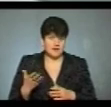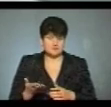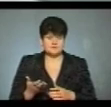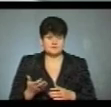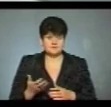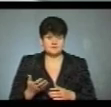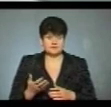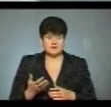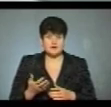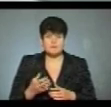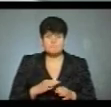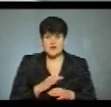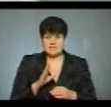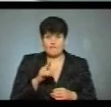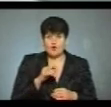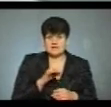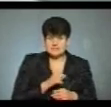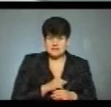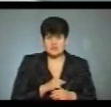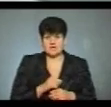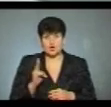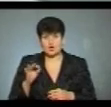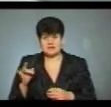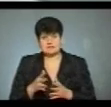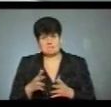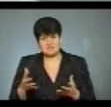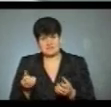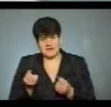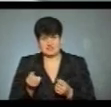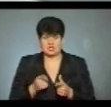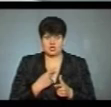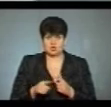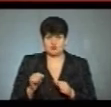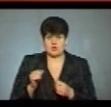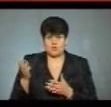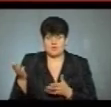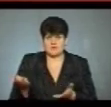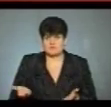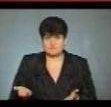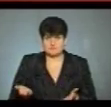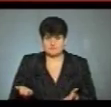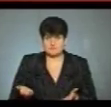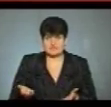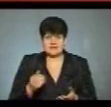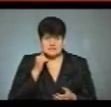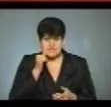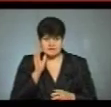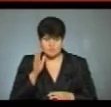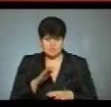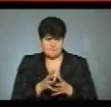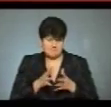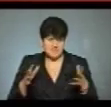скажімо, проекти Волинця і Королевської є більш прийнятними, ніж урядовий проект. Тобто завтра буде більш